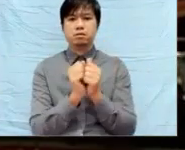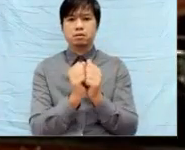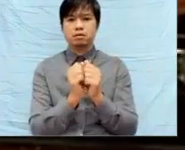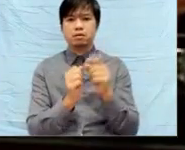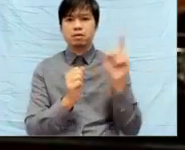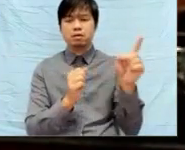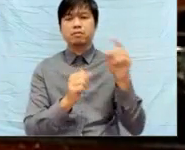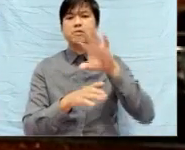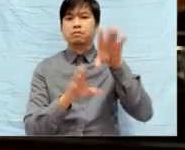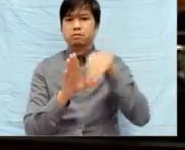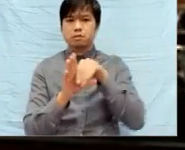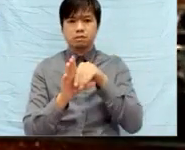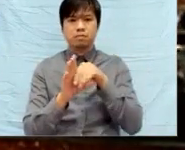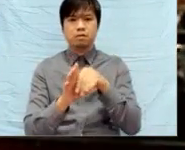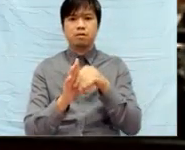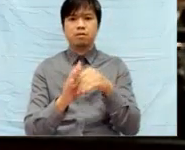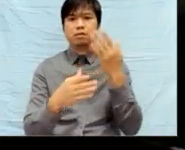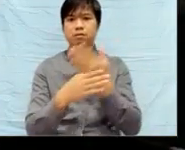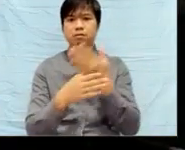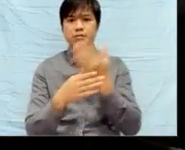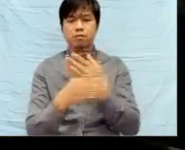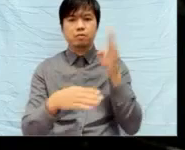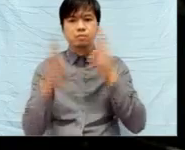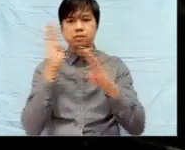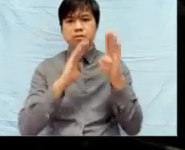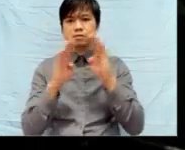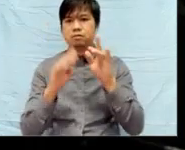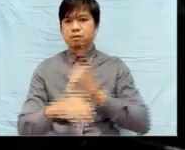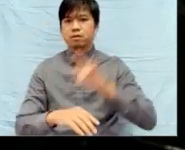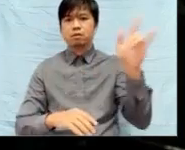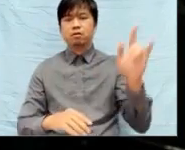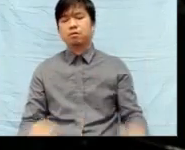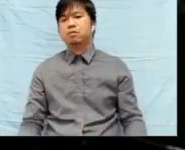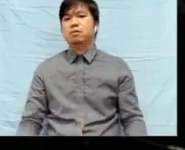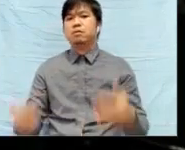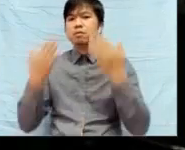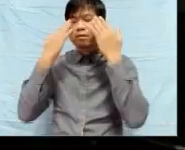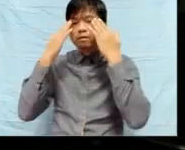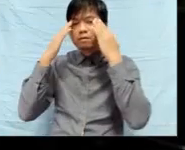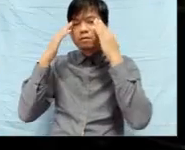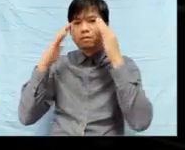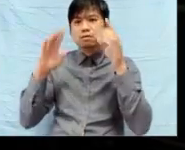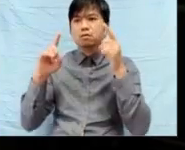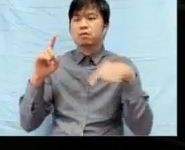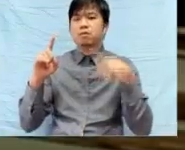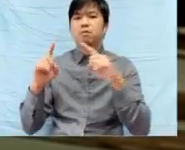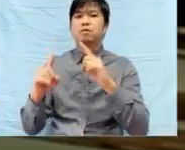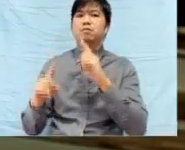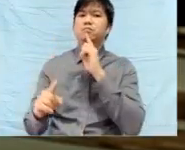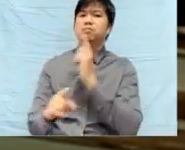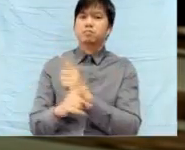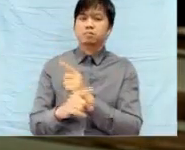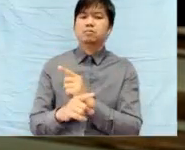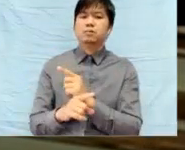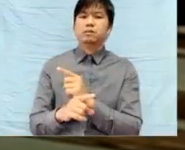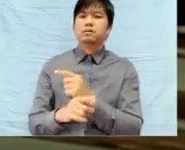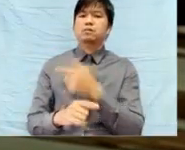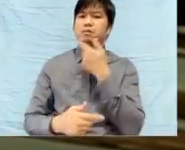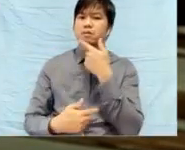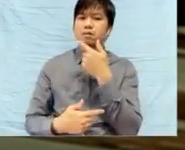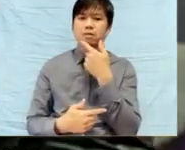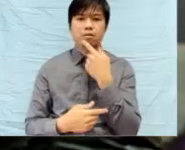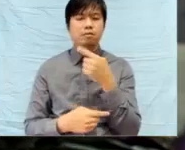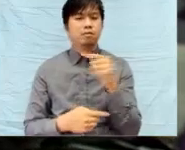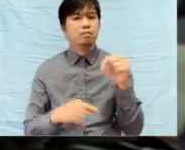naapektuhan ng aberya sa airport. We don't actually know what is going on right now. We've just kind of been left on the curb to just like wait for